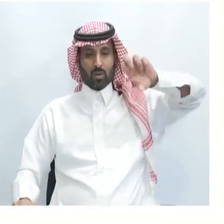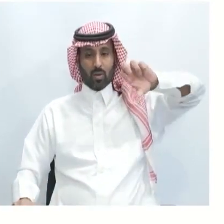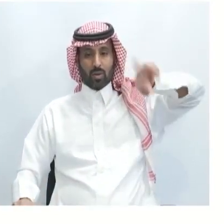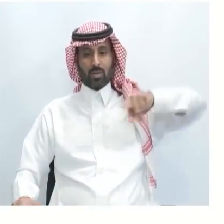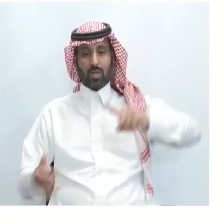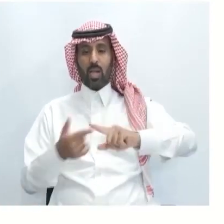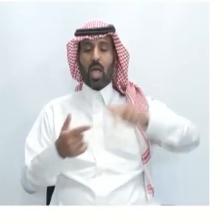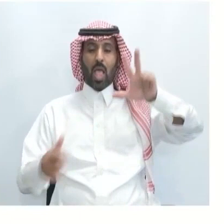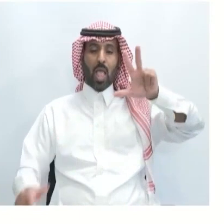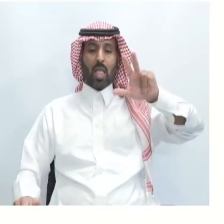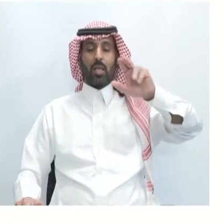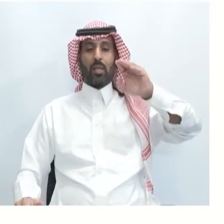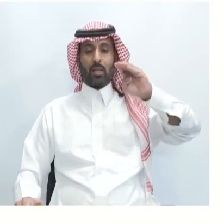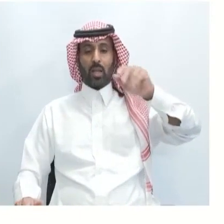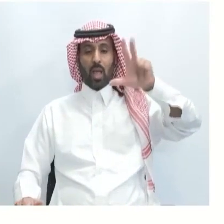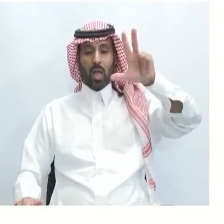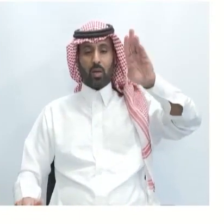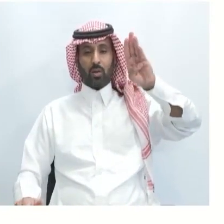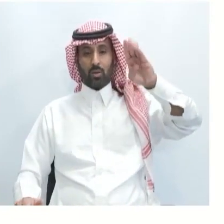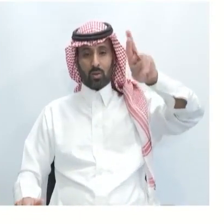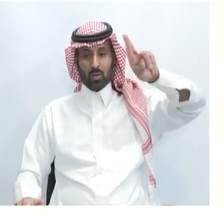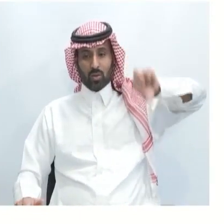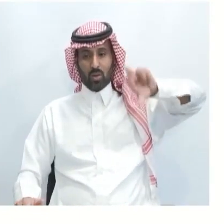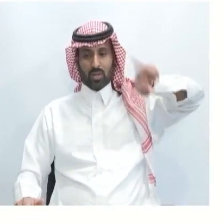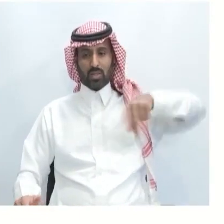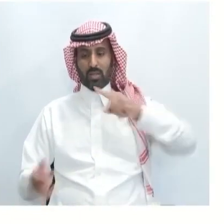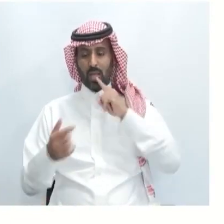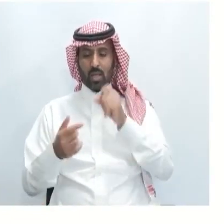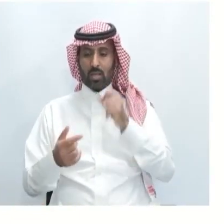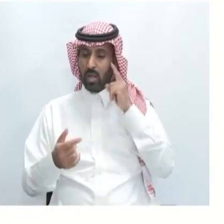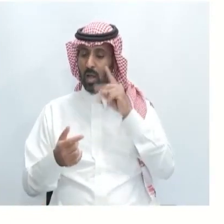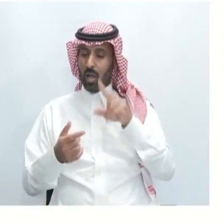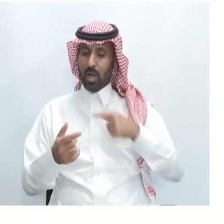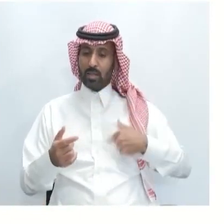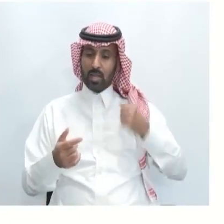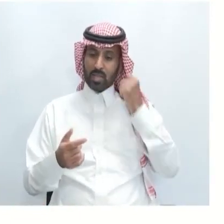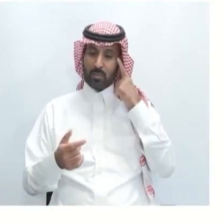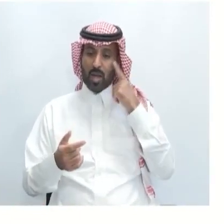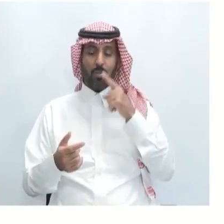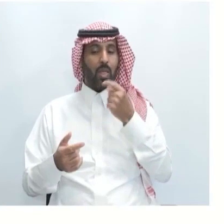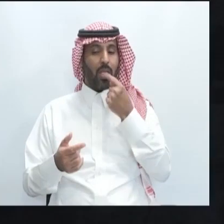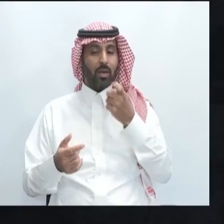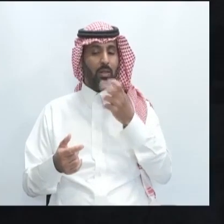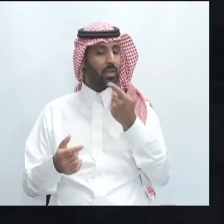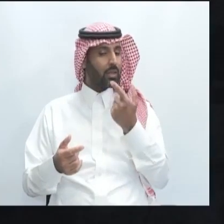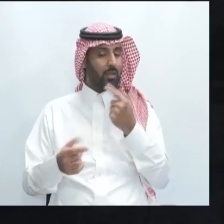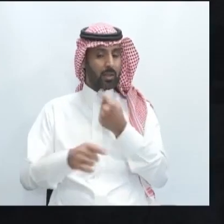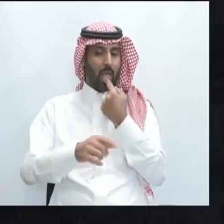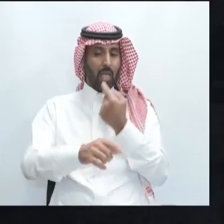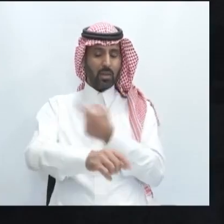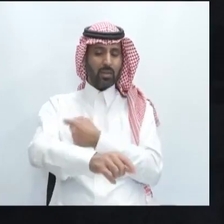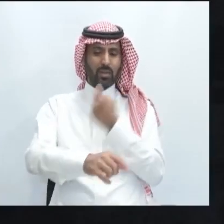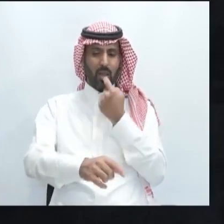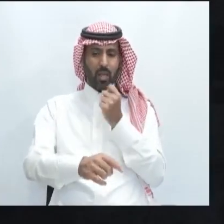والجلاكتوز هندسي السكريات اعطي مصطلحا علميا لكل من سكر الدم ما هو السكر